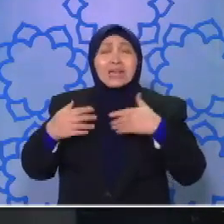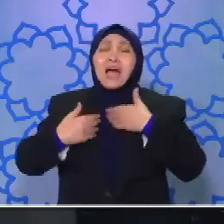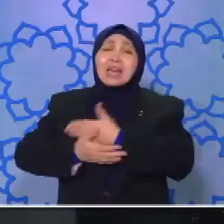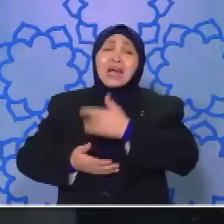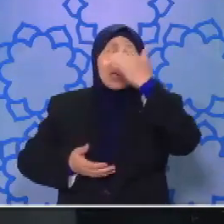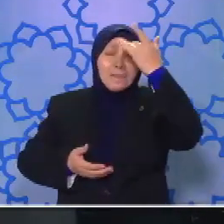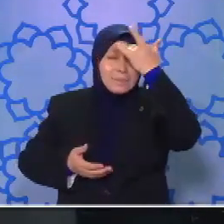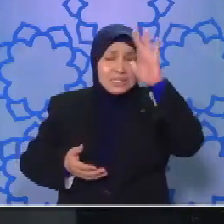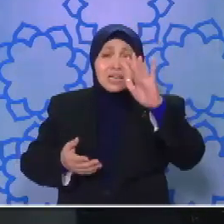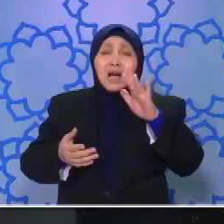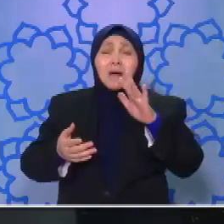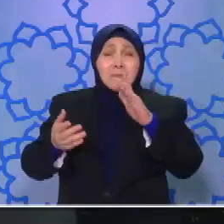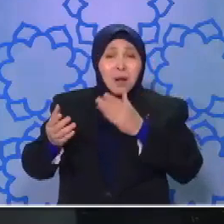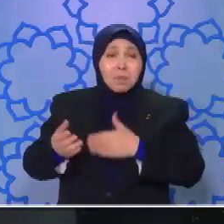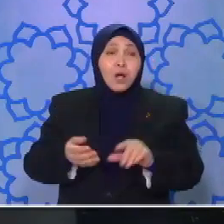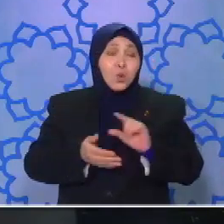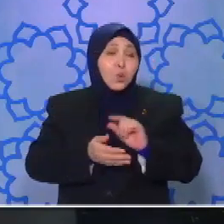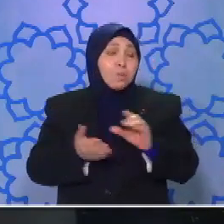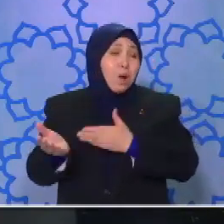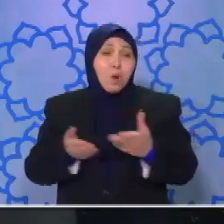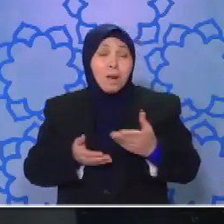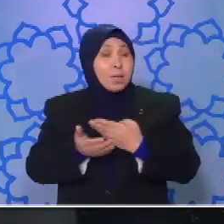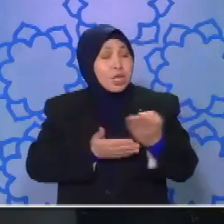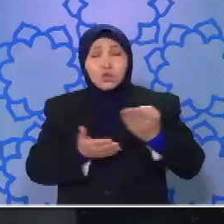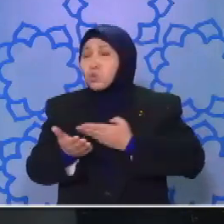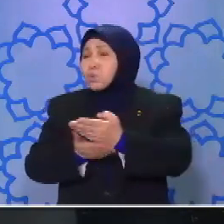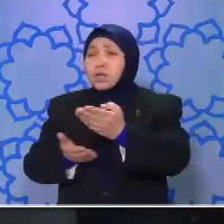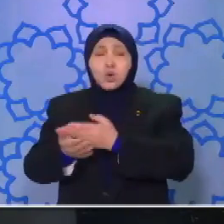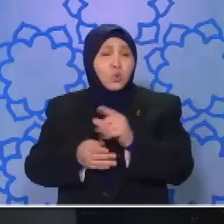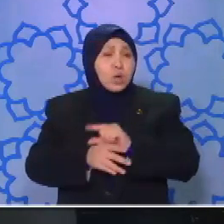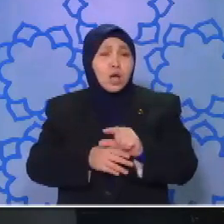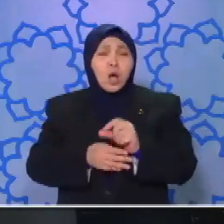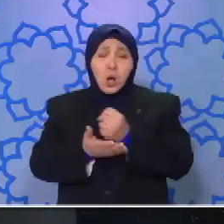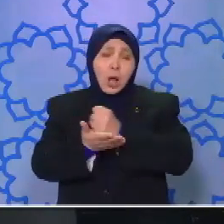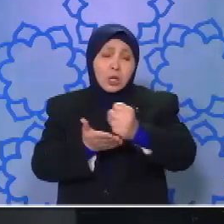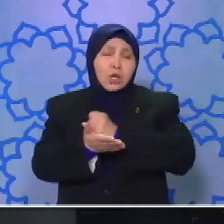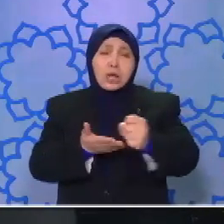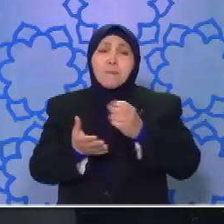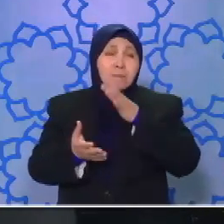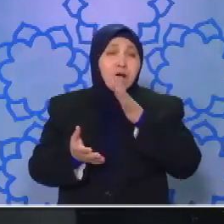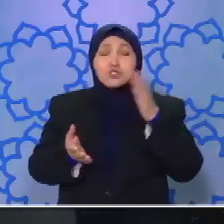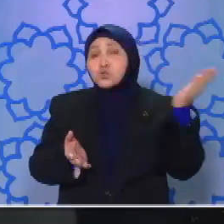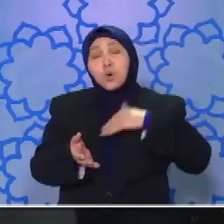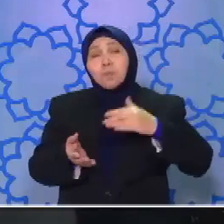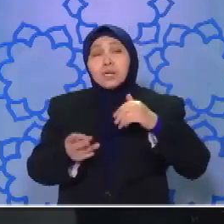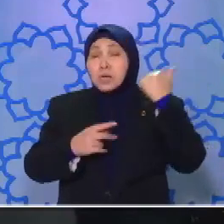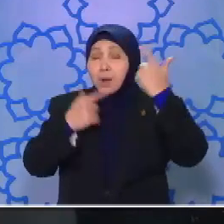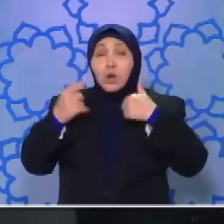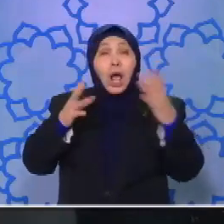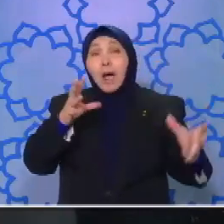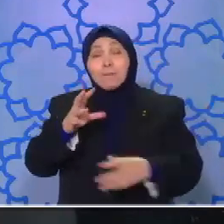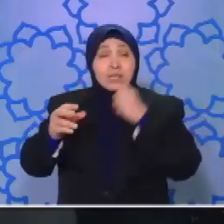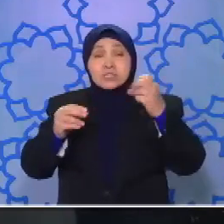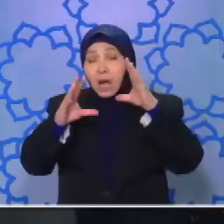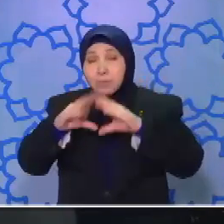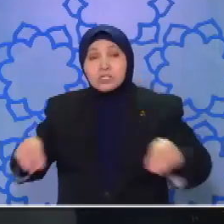dia pakai kad kredit, beli itu, beli ini, mak jumlah kita pergi melancung, dia habiskan duit mak, mak tak